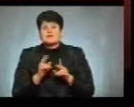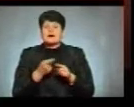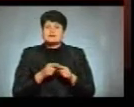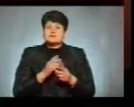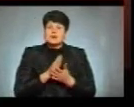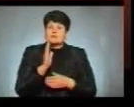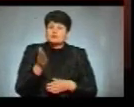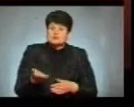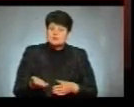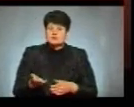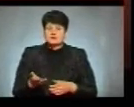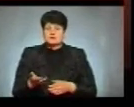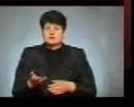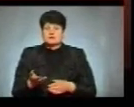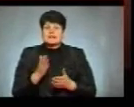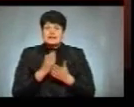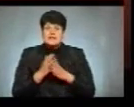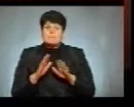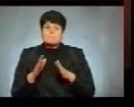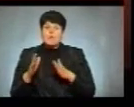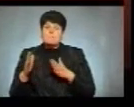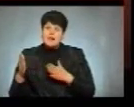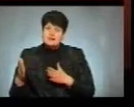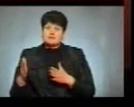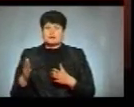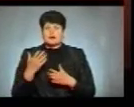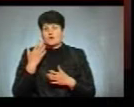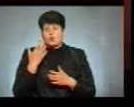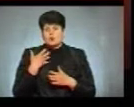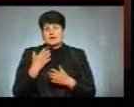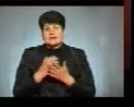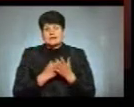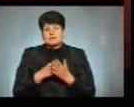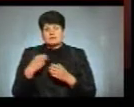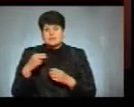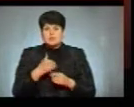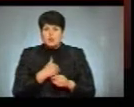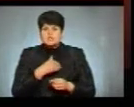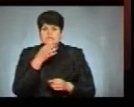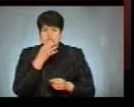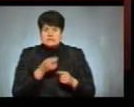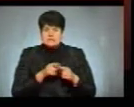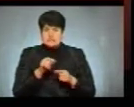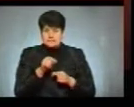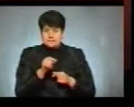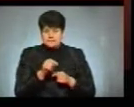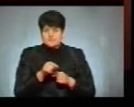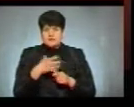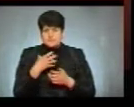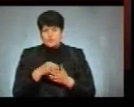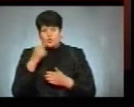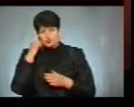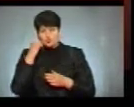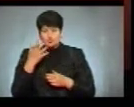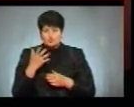бути. Тобто, ну, є моменти, розумієте, коли кандидат президента хоче сказати з цього приводу, значить, якусь свою думку,